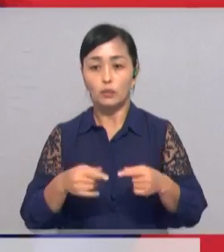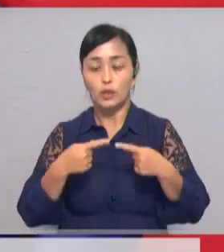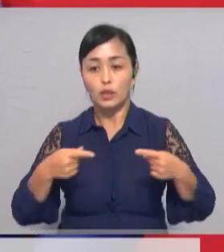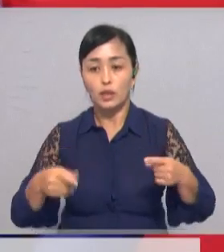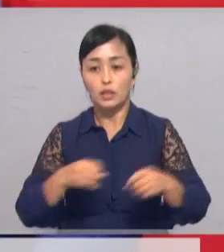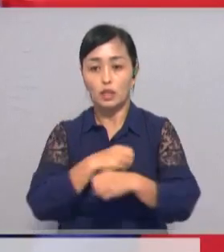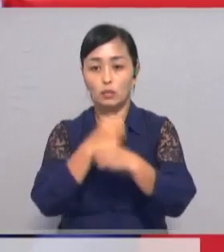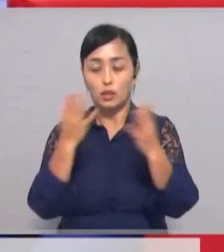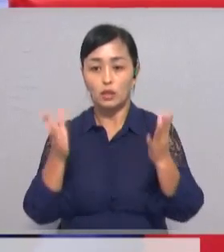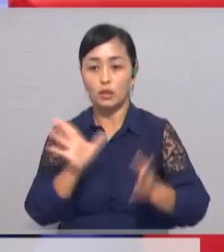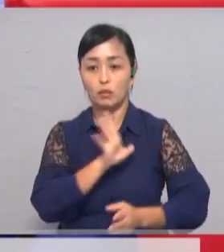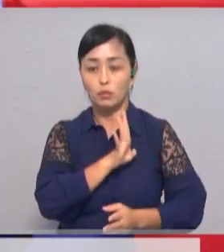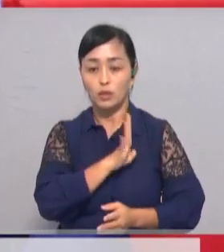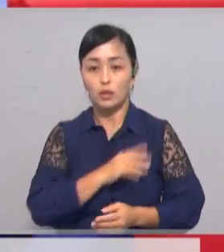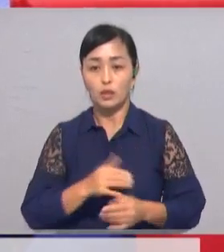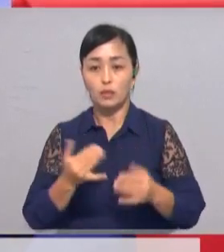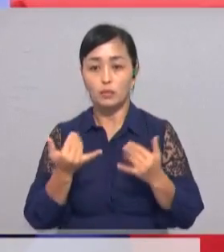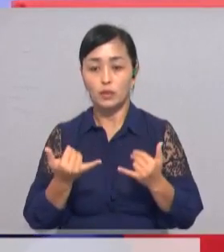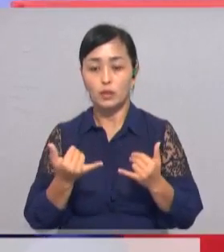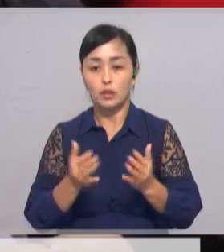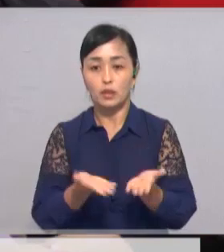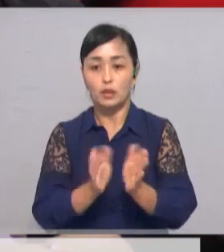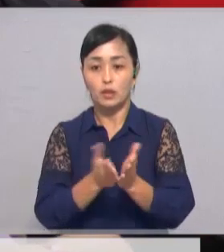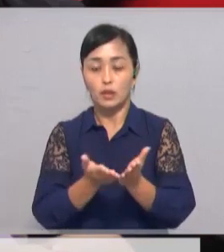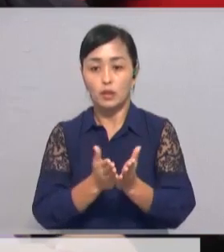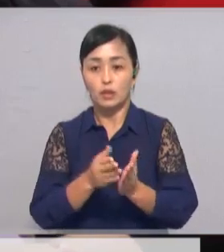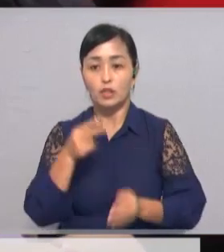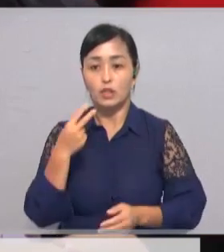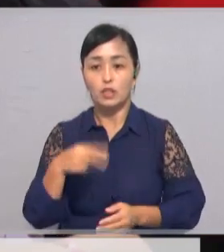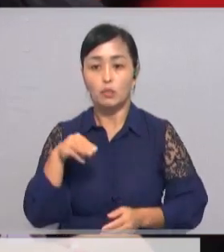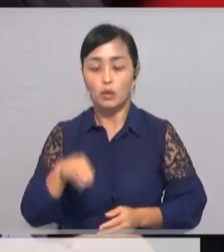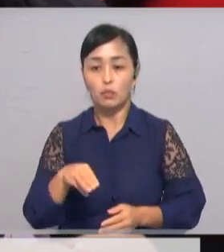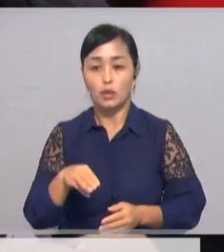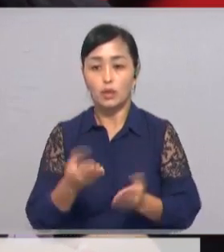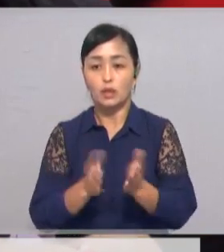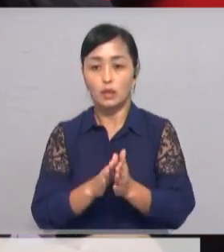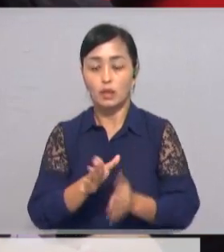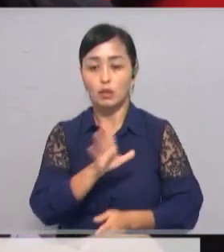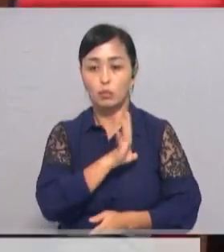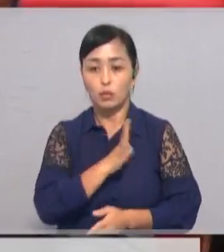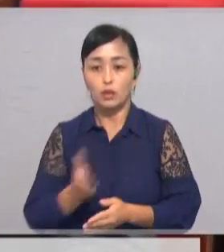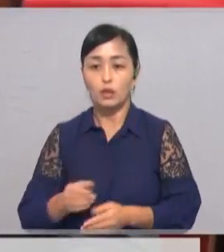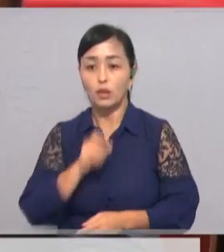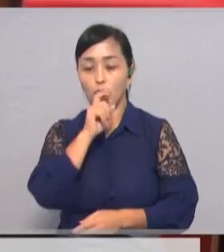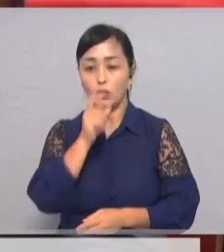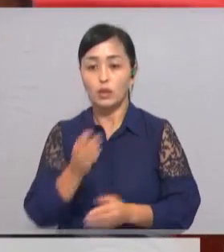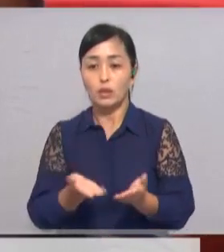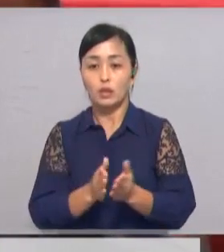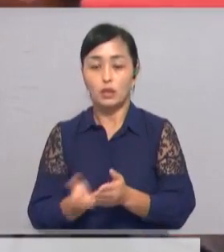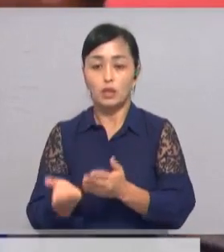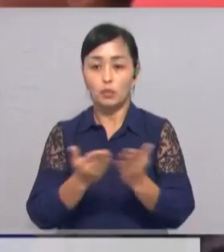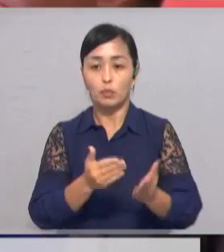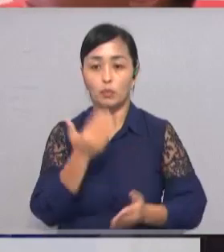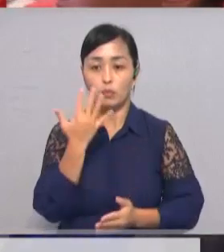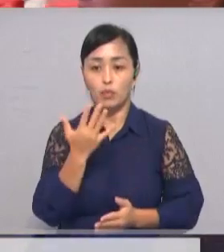примеру в рамках акции аол катабханаларна жир Мамон кэтап были организованы пять литературных визита без желудка